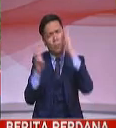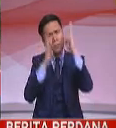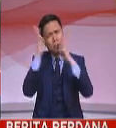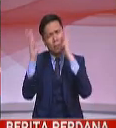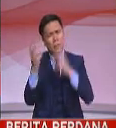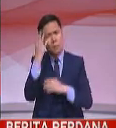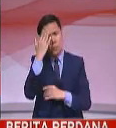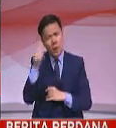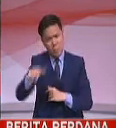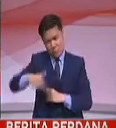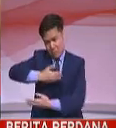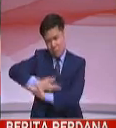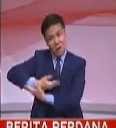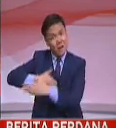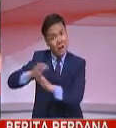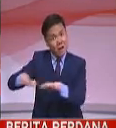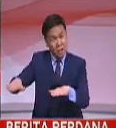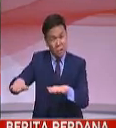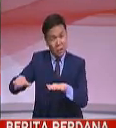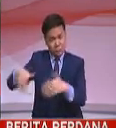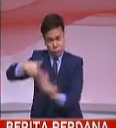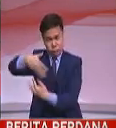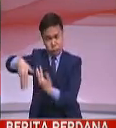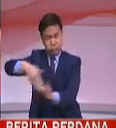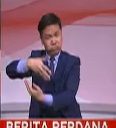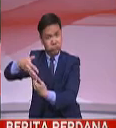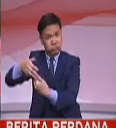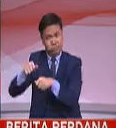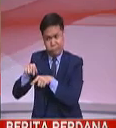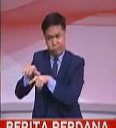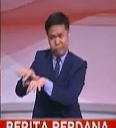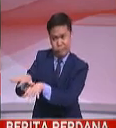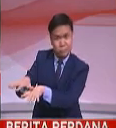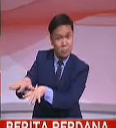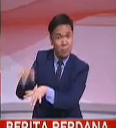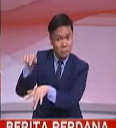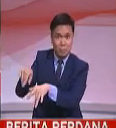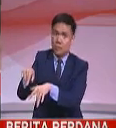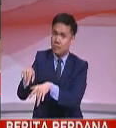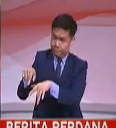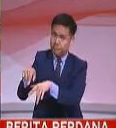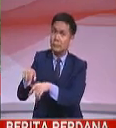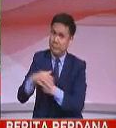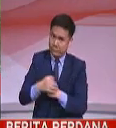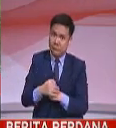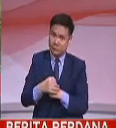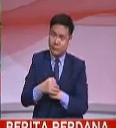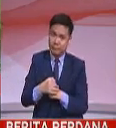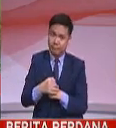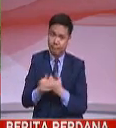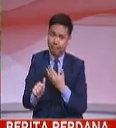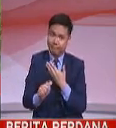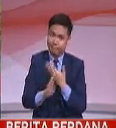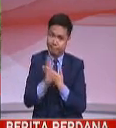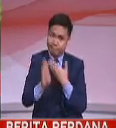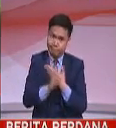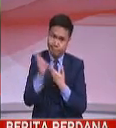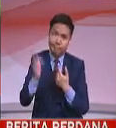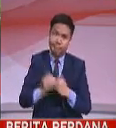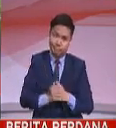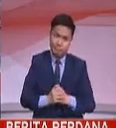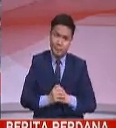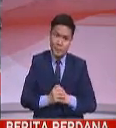diorang terdedah dengan kanak-kanak yang lain ataupun orang dewasa yang lain, keadaan tu memang sangat lagi terdedah.